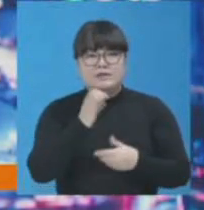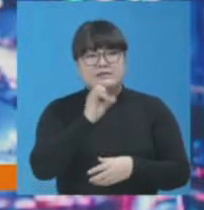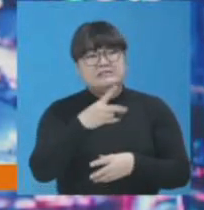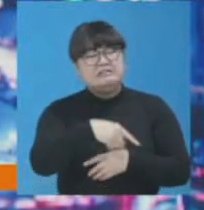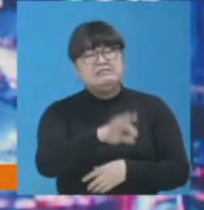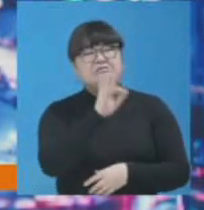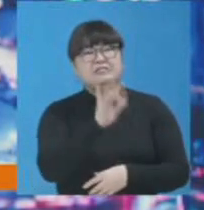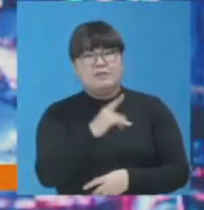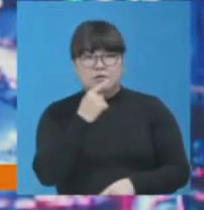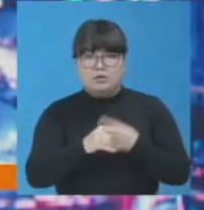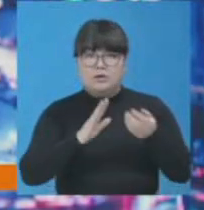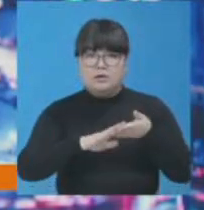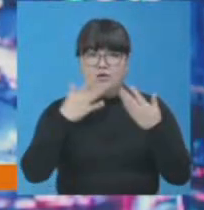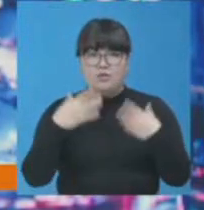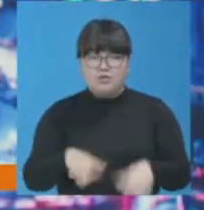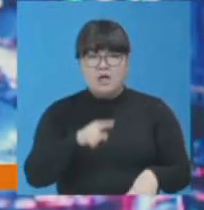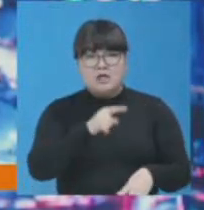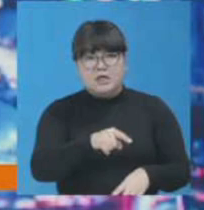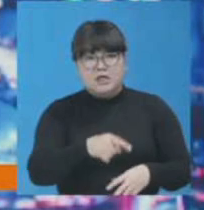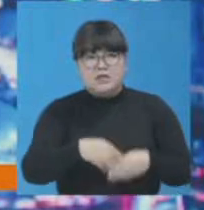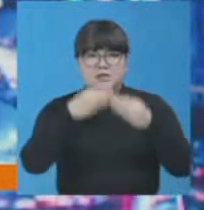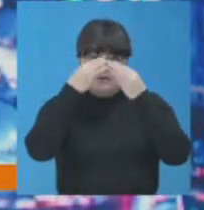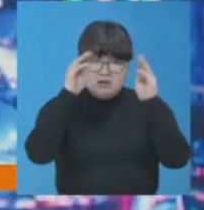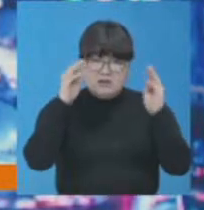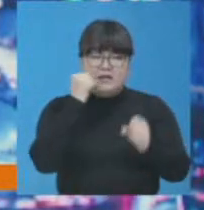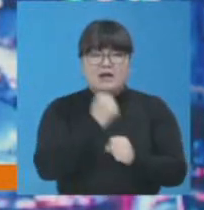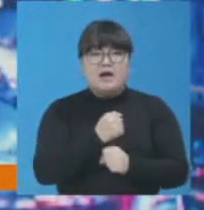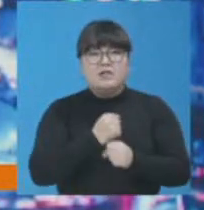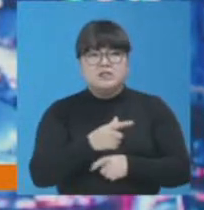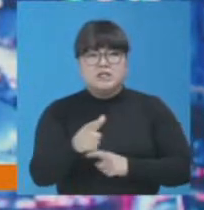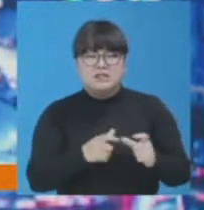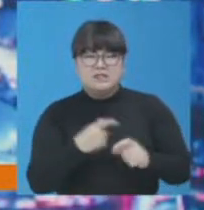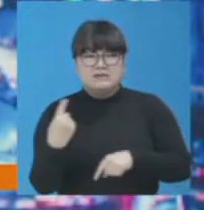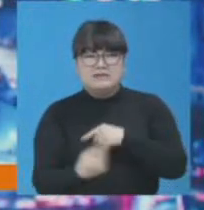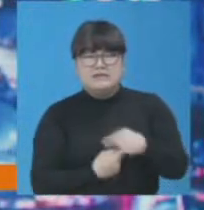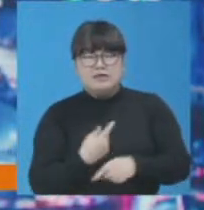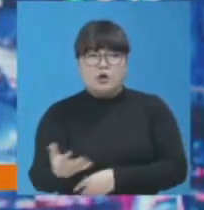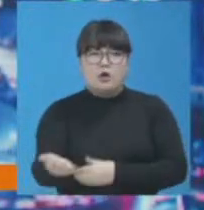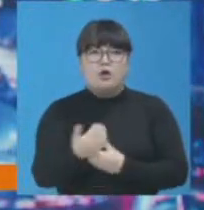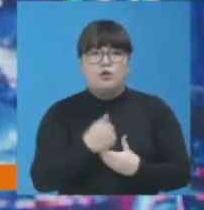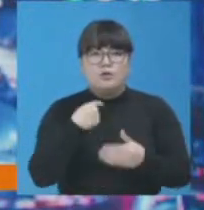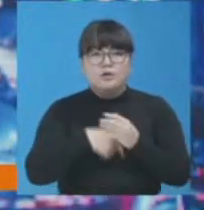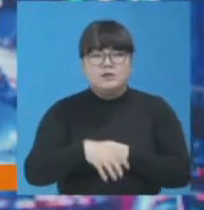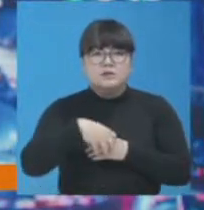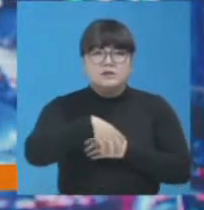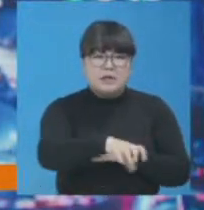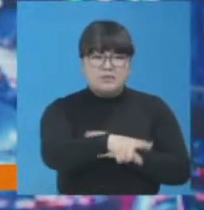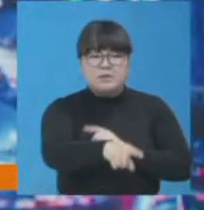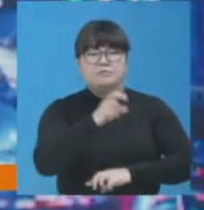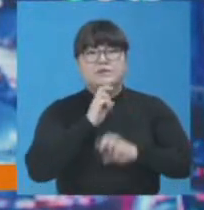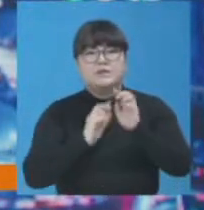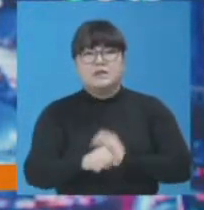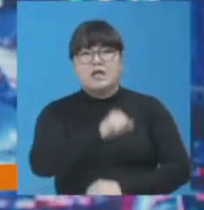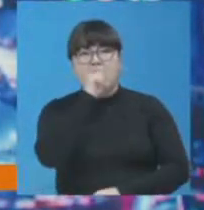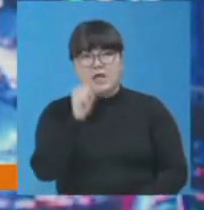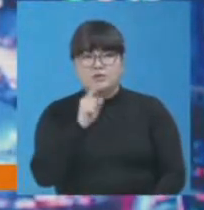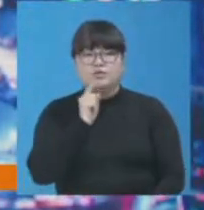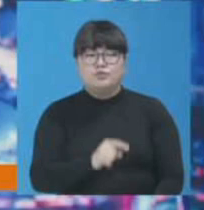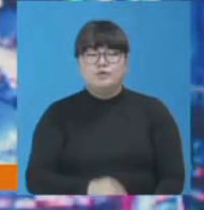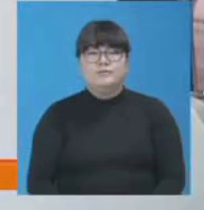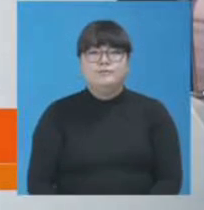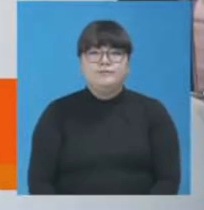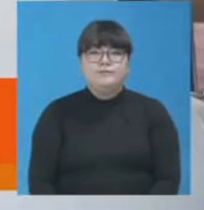танилцлаа. Шинжлэх ухаан технологийн эрдэм шинжилгээний ажлыг эдийн засгийн эргэлтэнд оруулах нь энэхүү салбарын тулгын дага том асуудал болдог